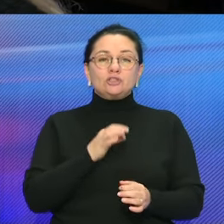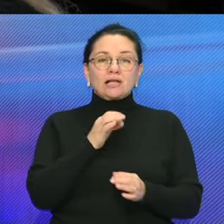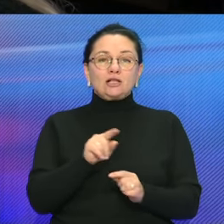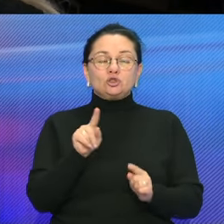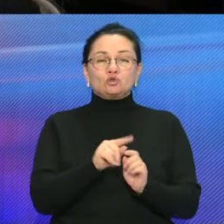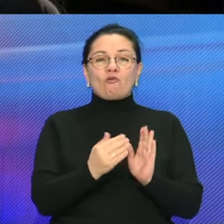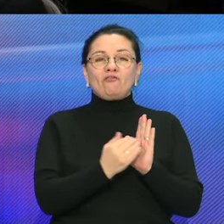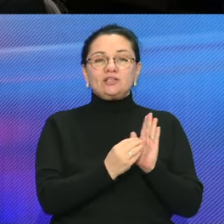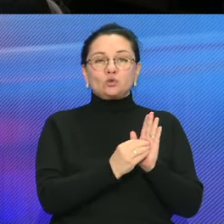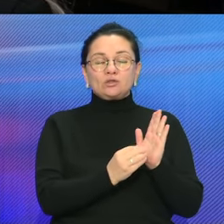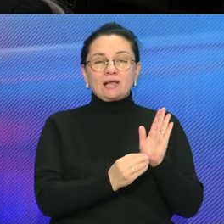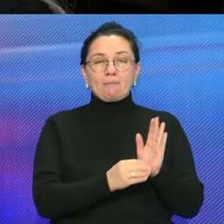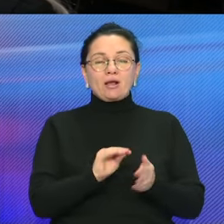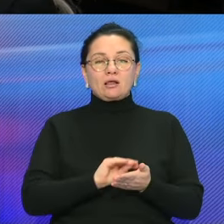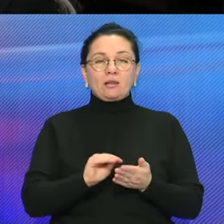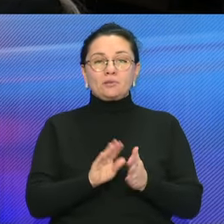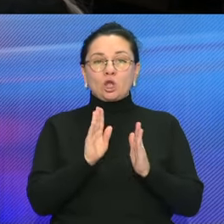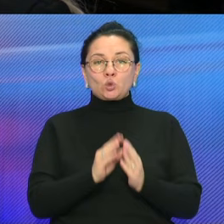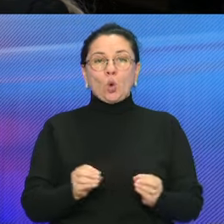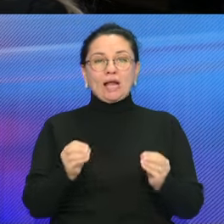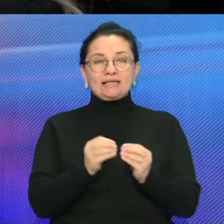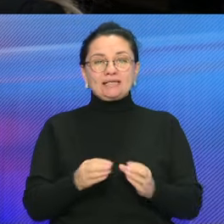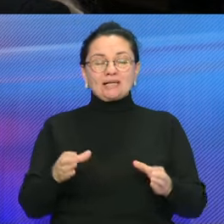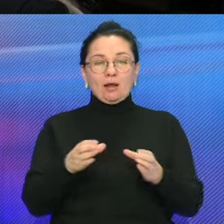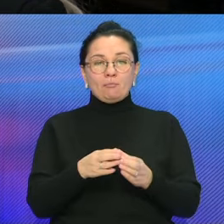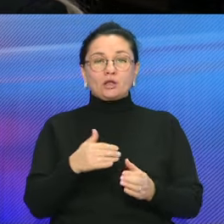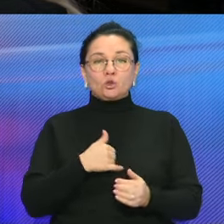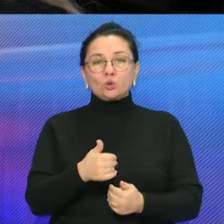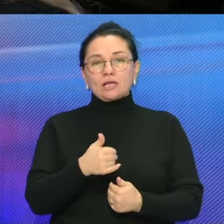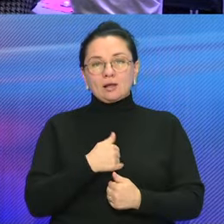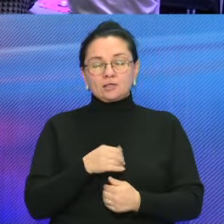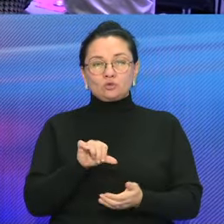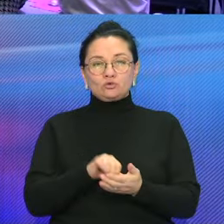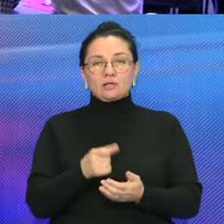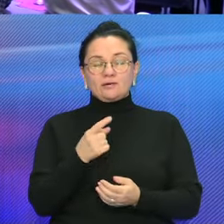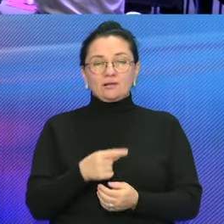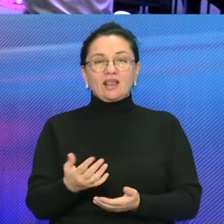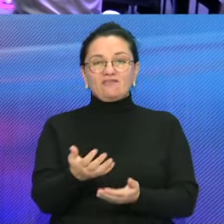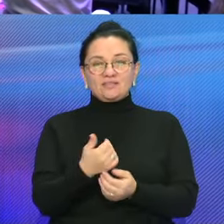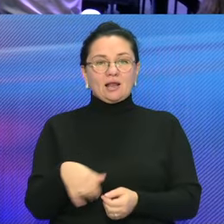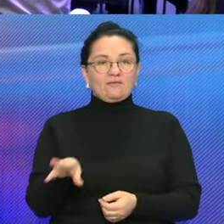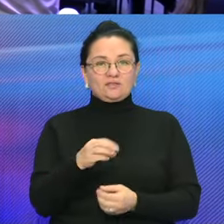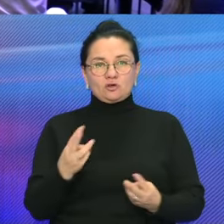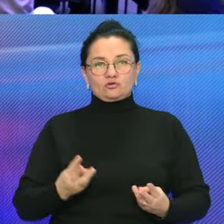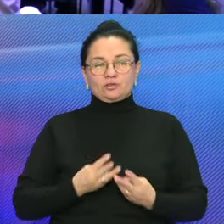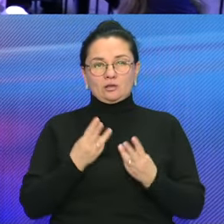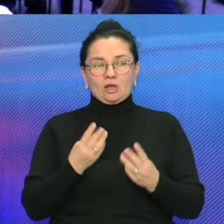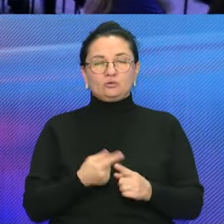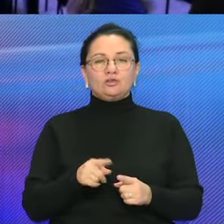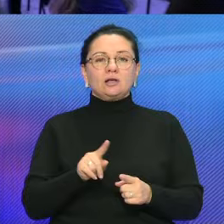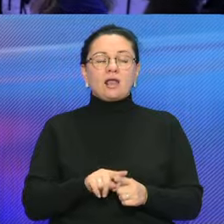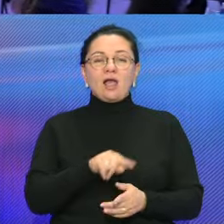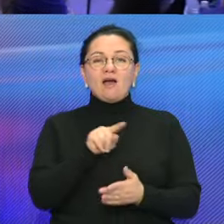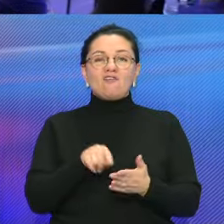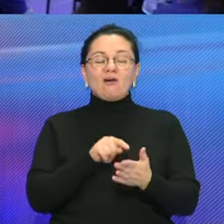было написано, что только 10 команд, но заявилось 11 и взяли всех желающих. Сама форма – это квиз, но